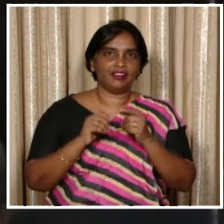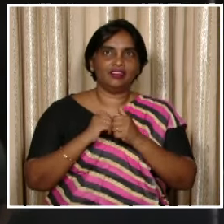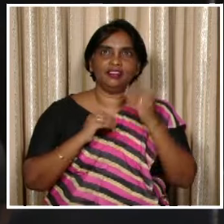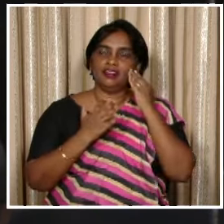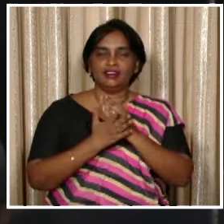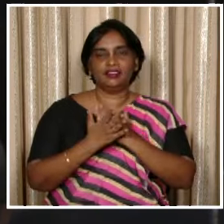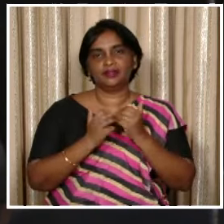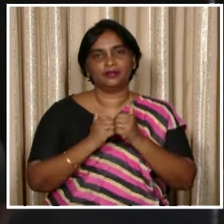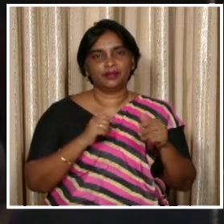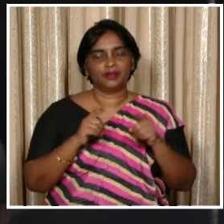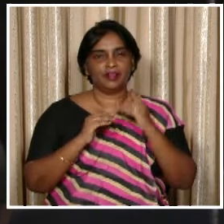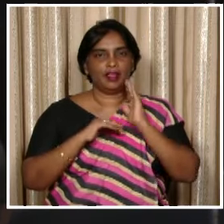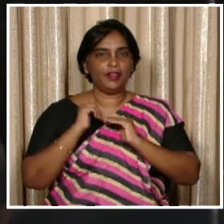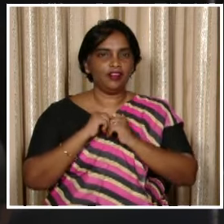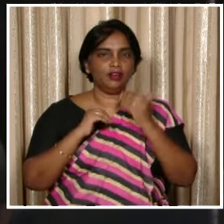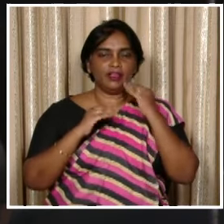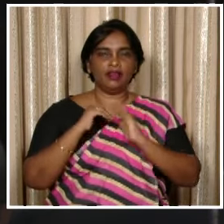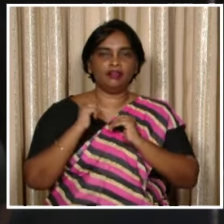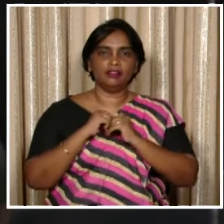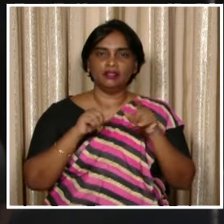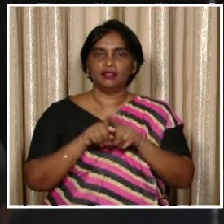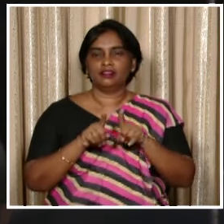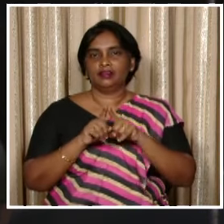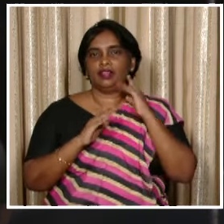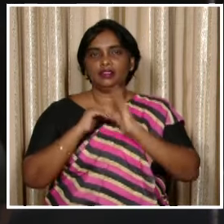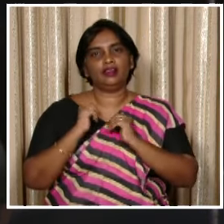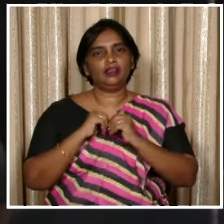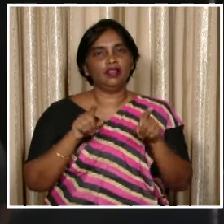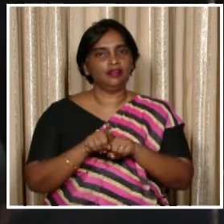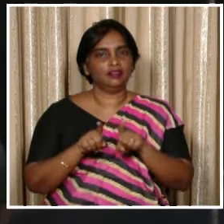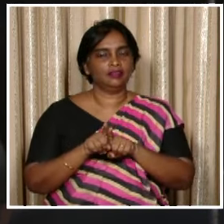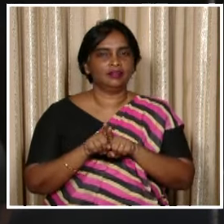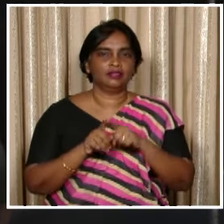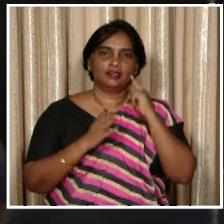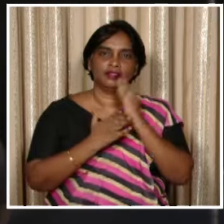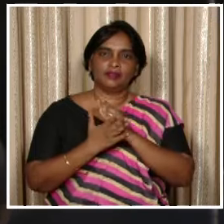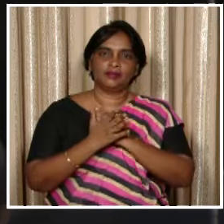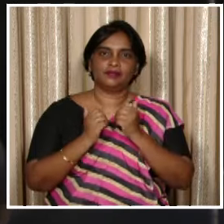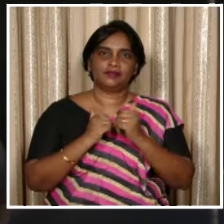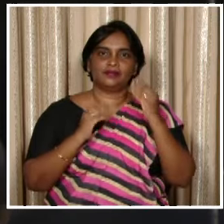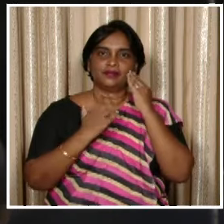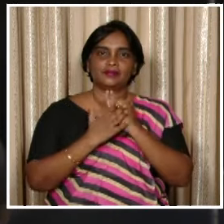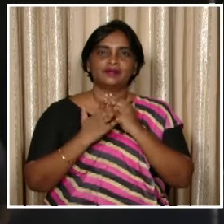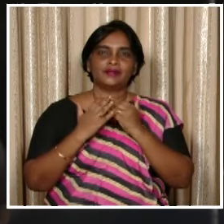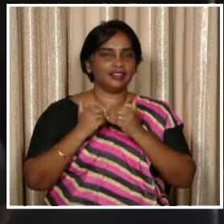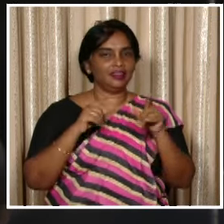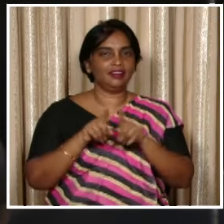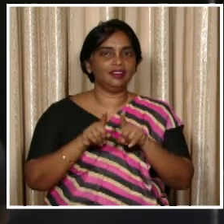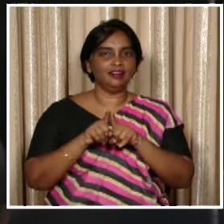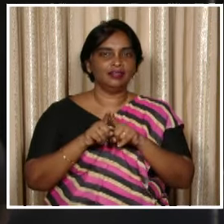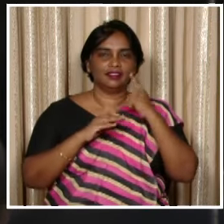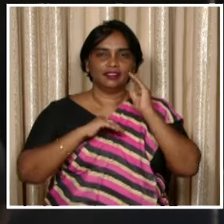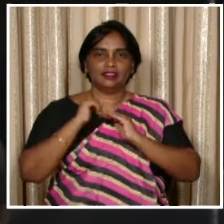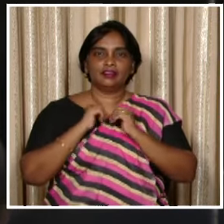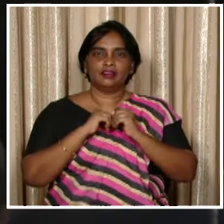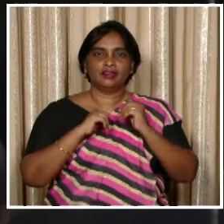එහෙම ගහලා රුපියල් බිලියන 150ක් තමයි මේ IMF වාර්තාවේ තියෙනවා. රුපියල්